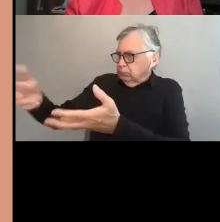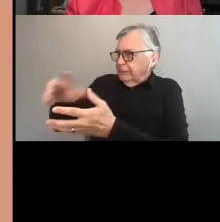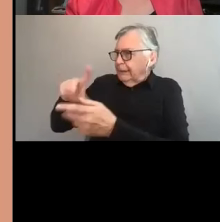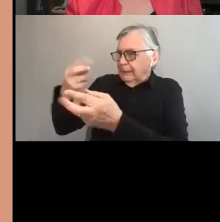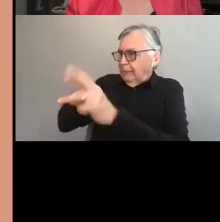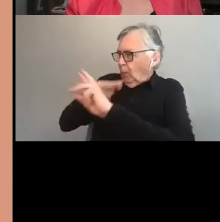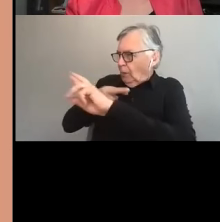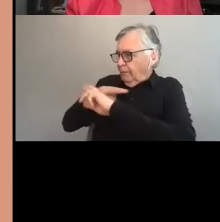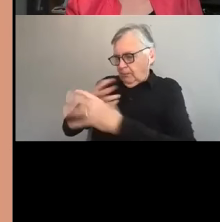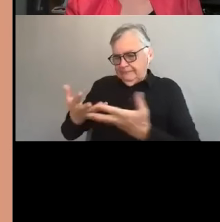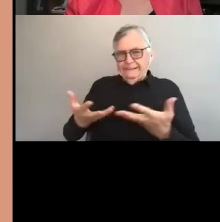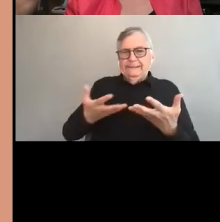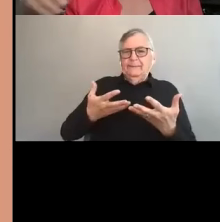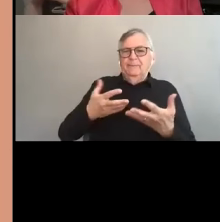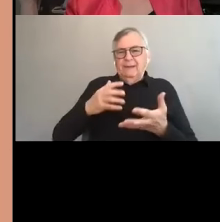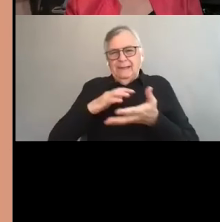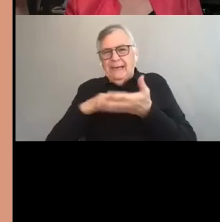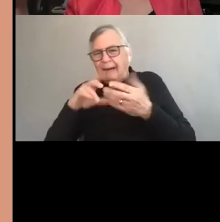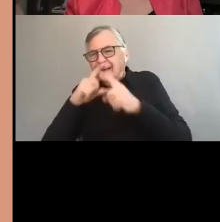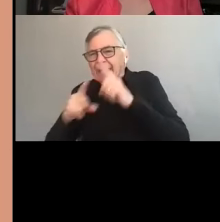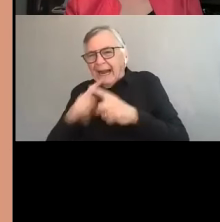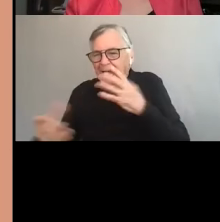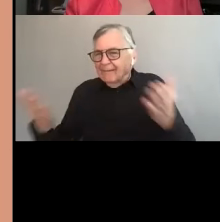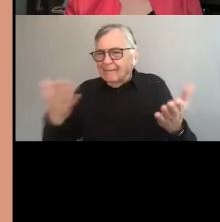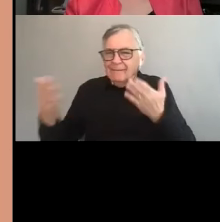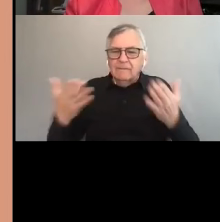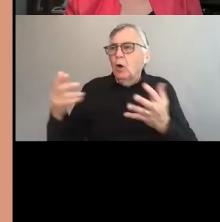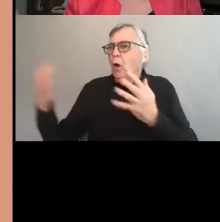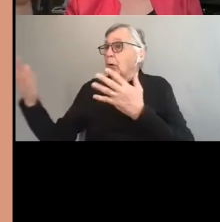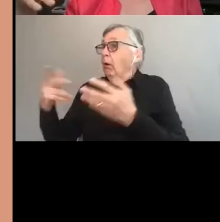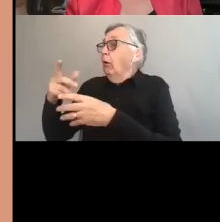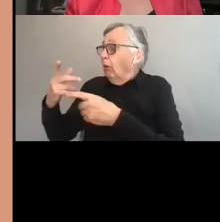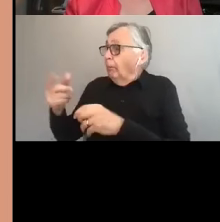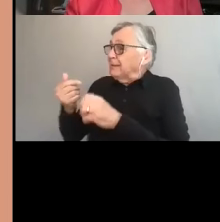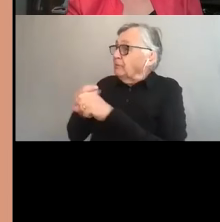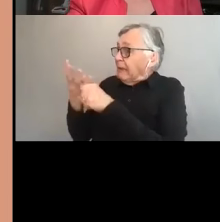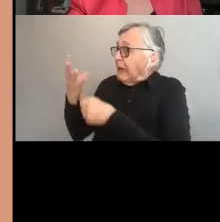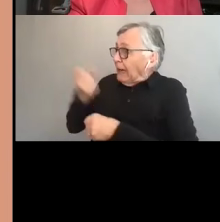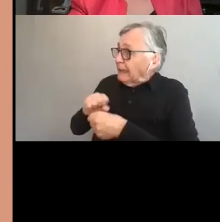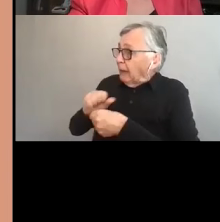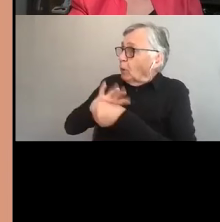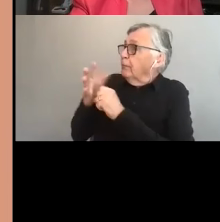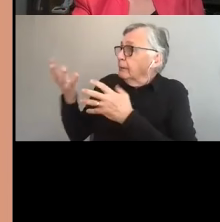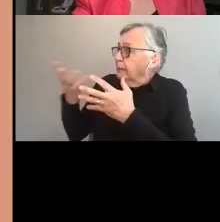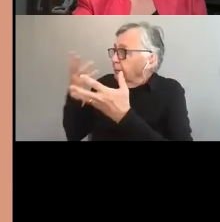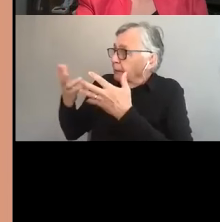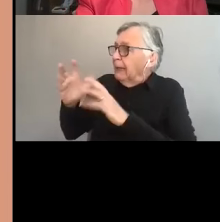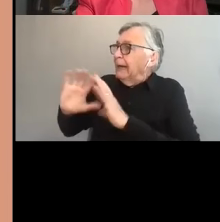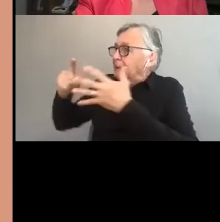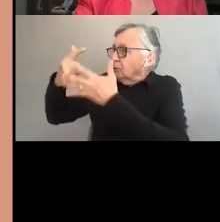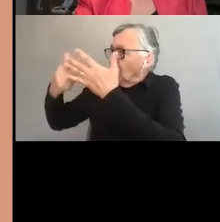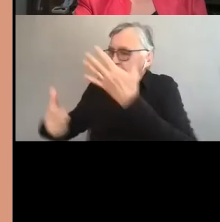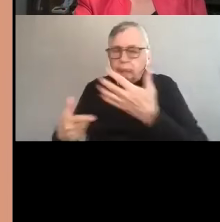la sévérité de la maladie, pouvoir éventuellement comparer avec la population générale si effectivement les gens qui vivent avec le